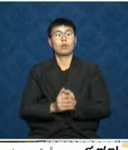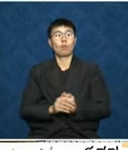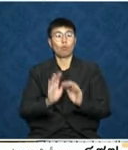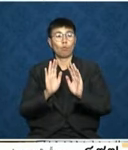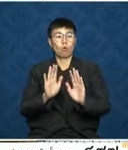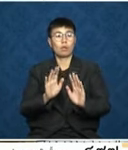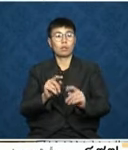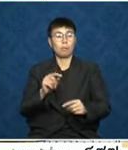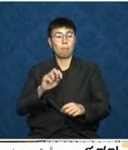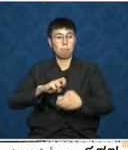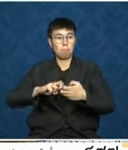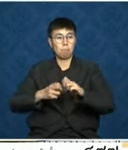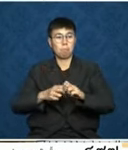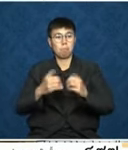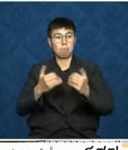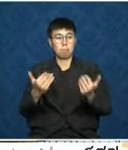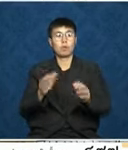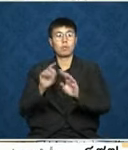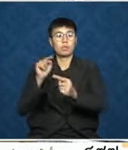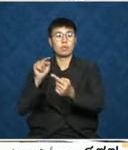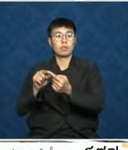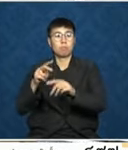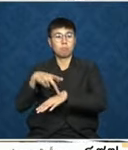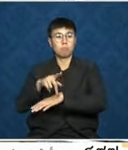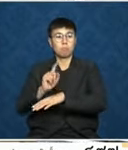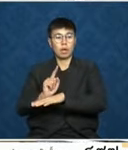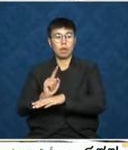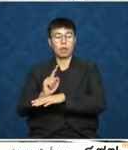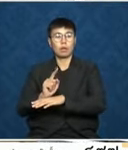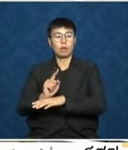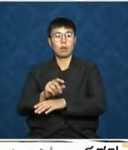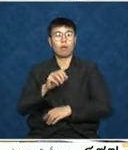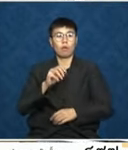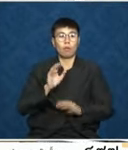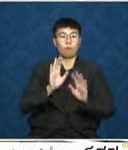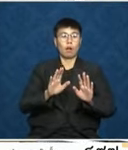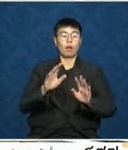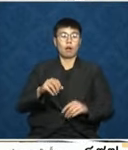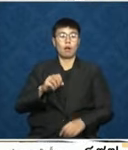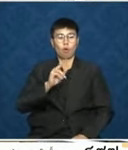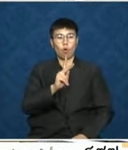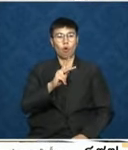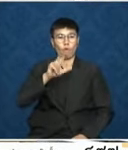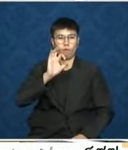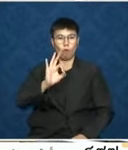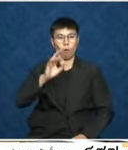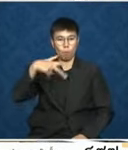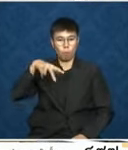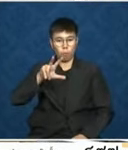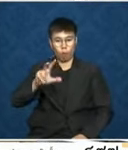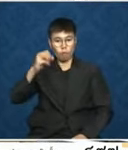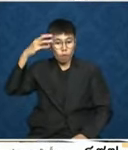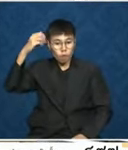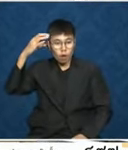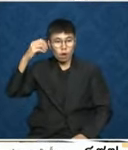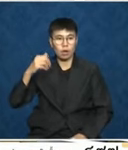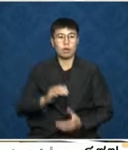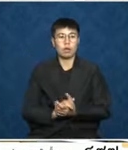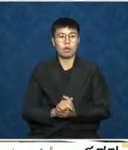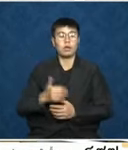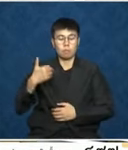ฝากปัญหานี้ผ่านท่านประธานไปยังการไฟฟ้าส่วนภูมิภาคสาขาลพบุรีและการไฟฟ้าส่วนภูมิภาคสาขา